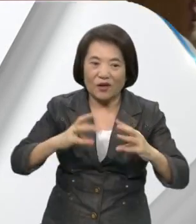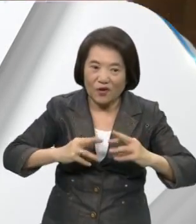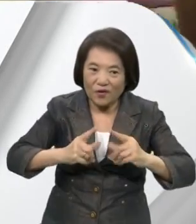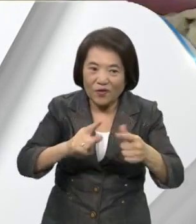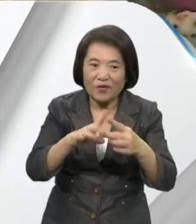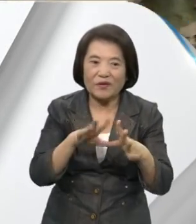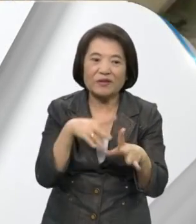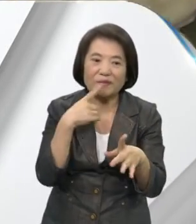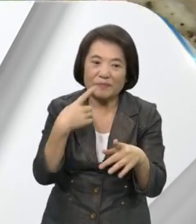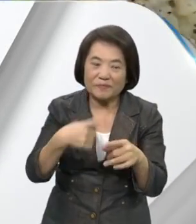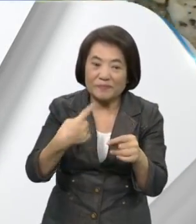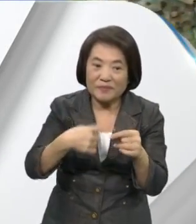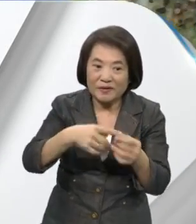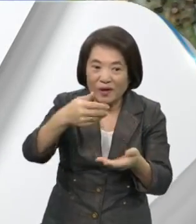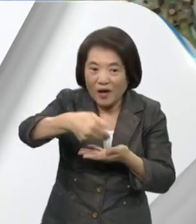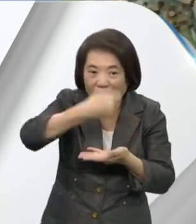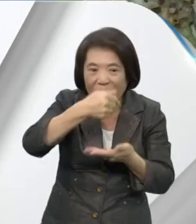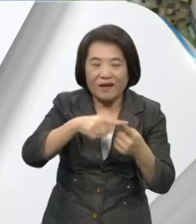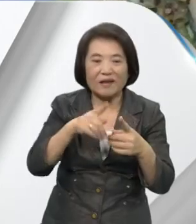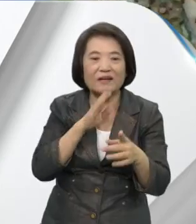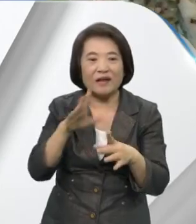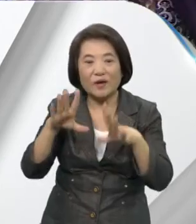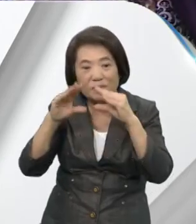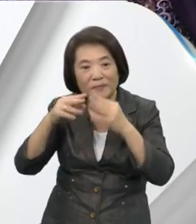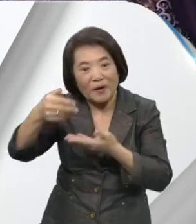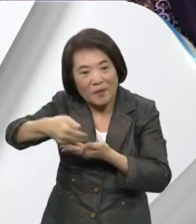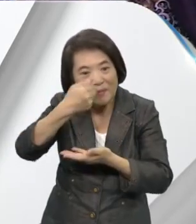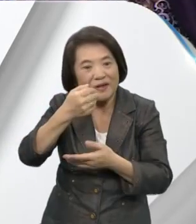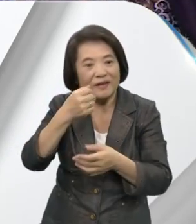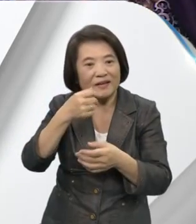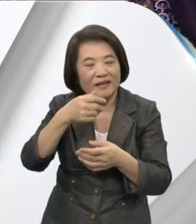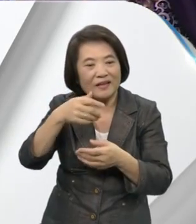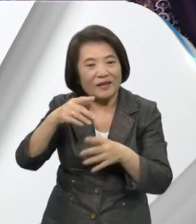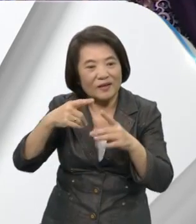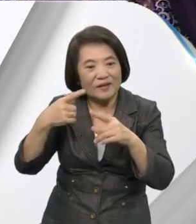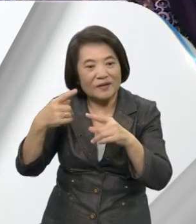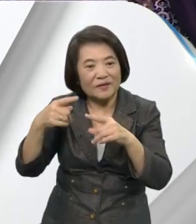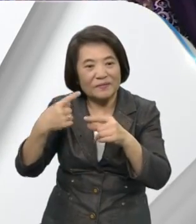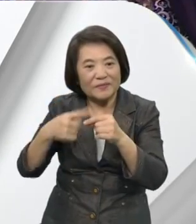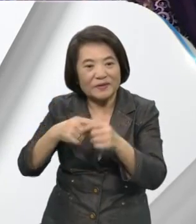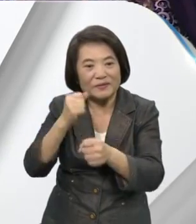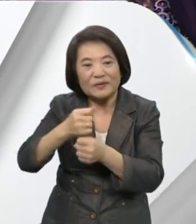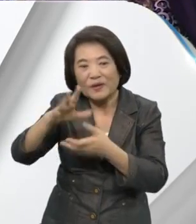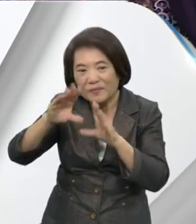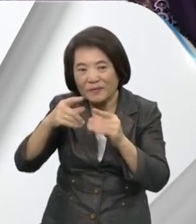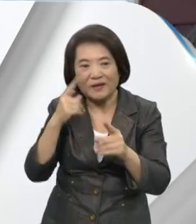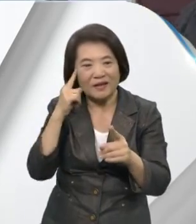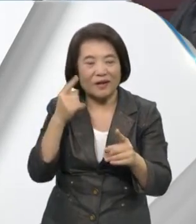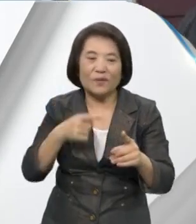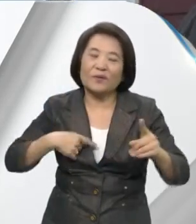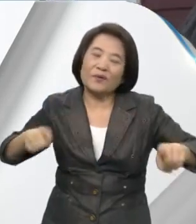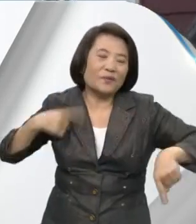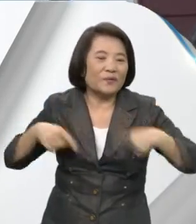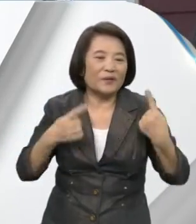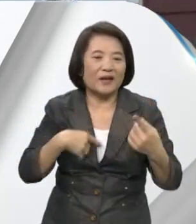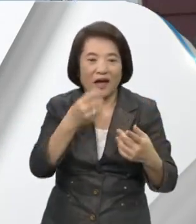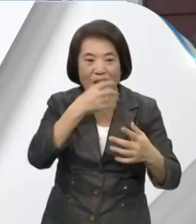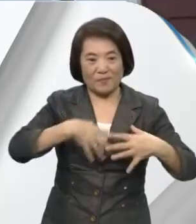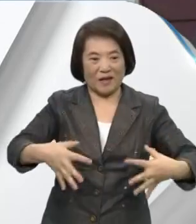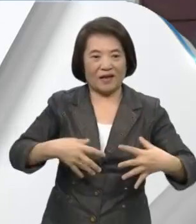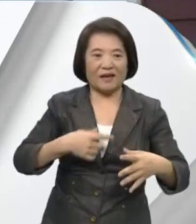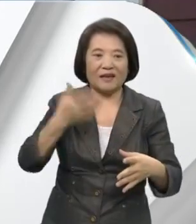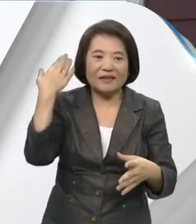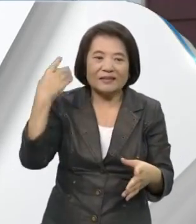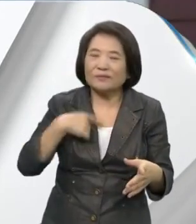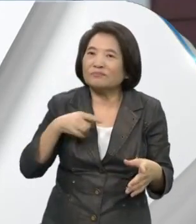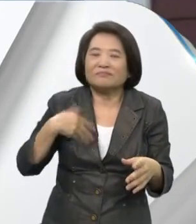米披萨、米面包也掉。 农村人啊，都自家方便，自家自由做都好的啦。 现在包的啦，条工外头